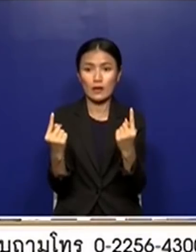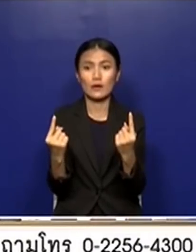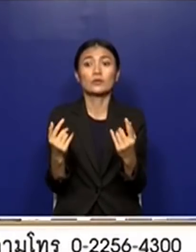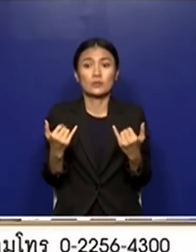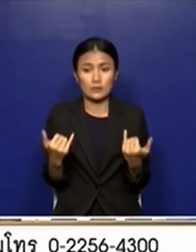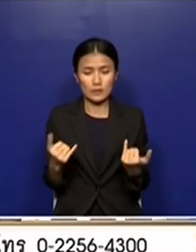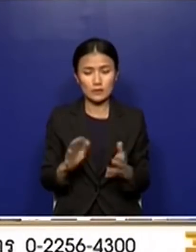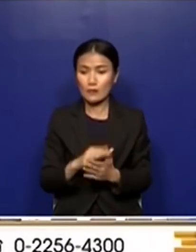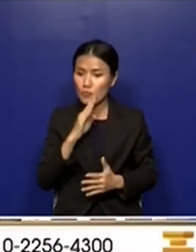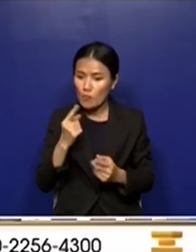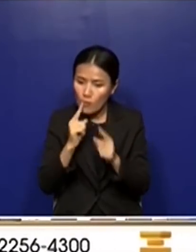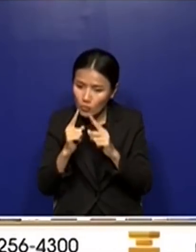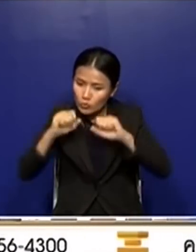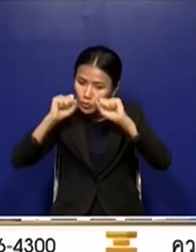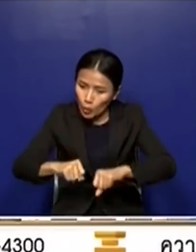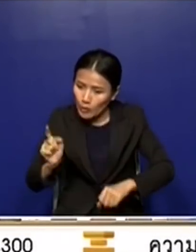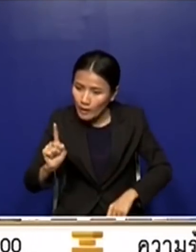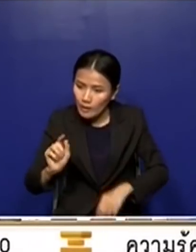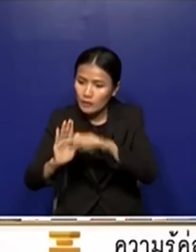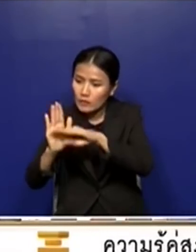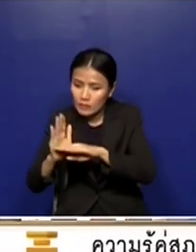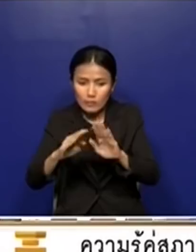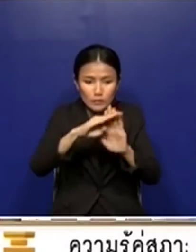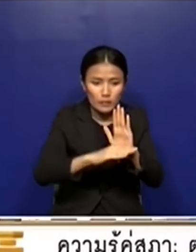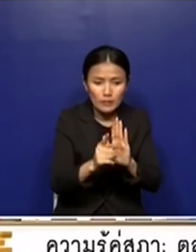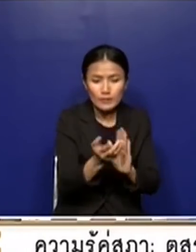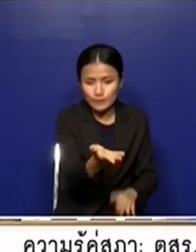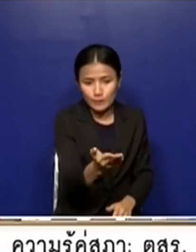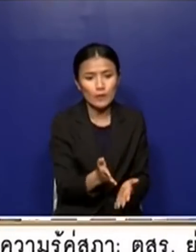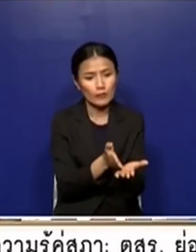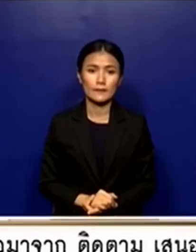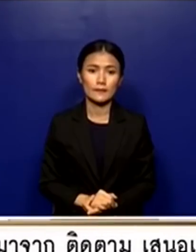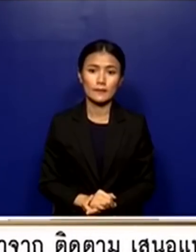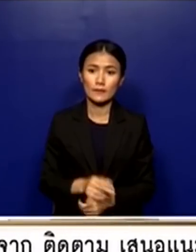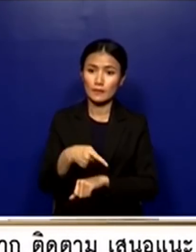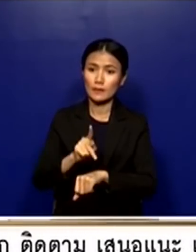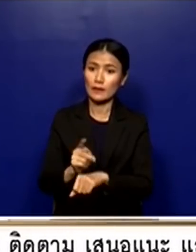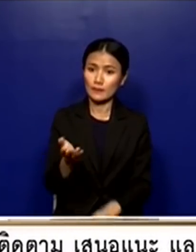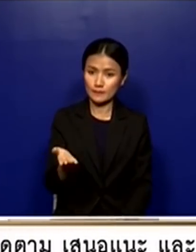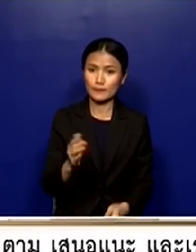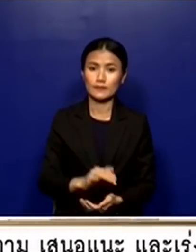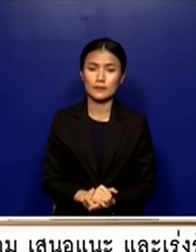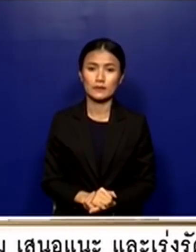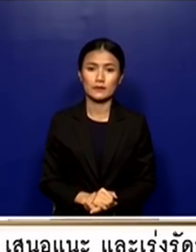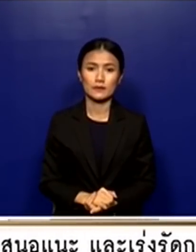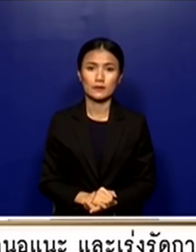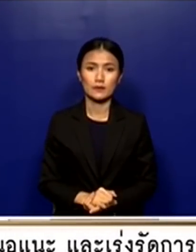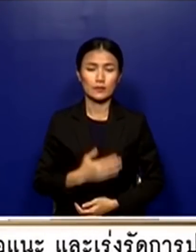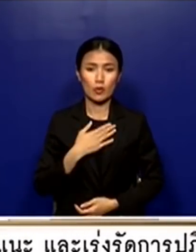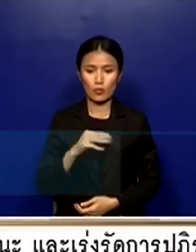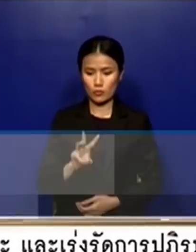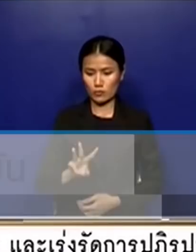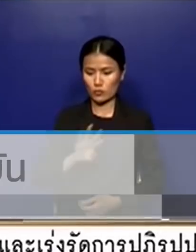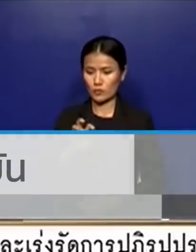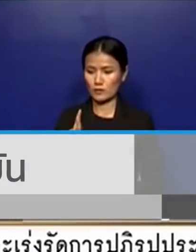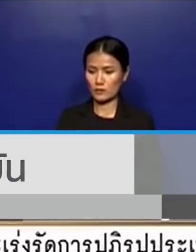นะฮะคุณผู้ชมฮะนายวิรัตรัตนเศรษฐ์ลุกขึ้นอภิปรายแสดงความกังวลครับแล้วก็ขอให้ผู้น